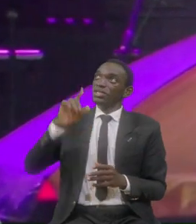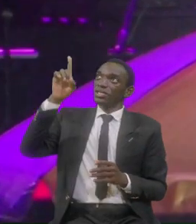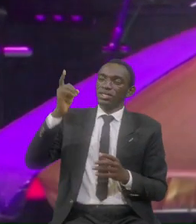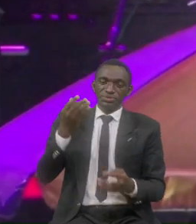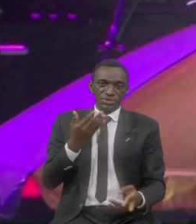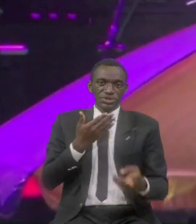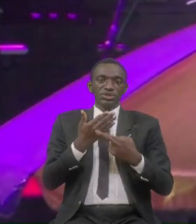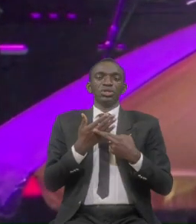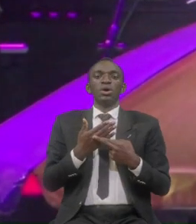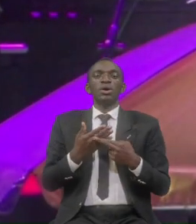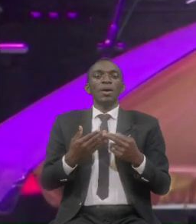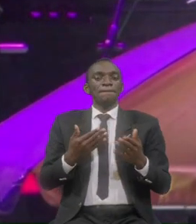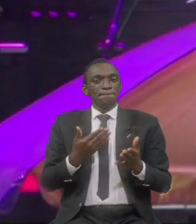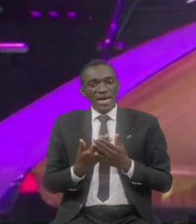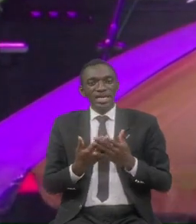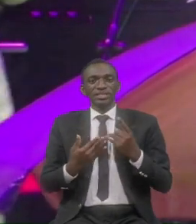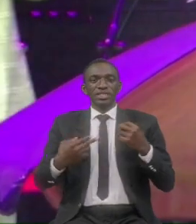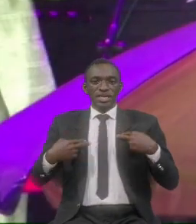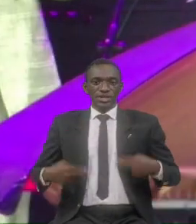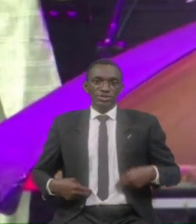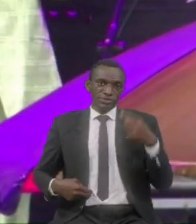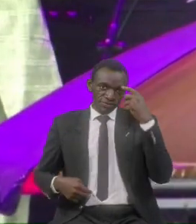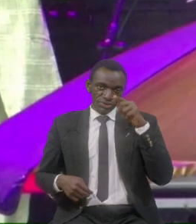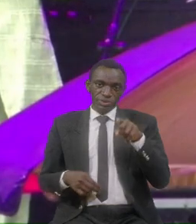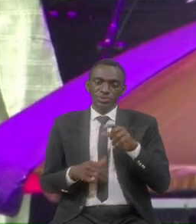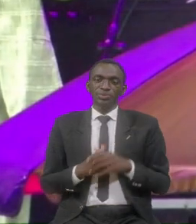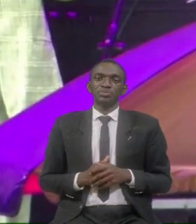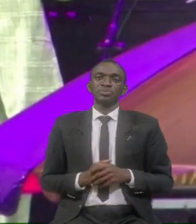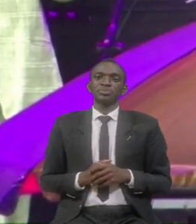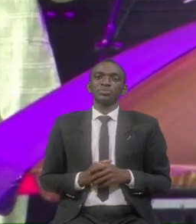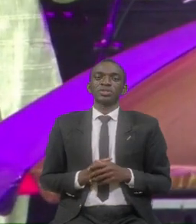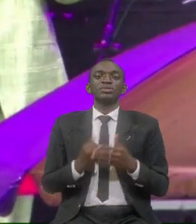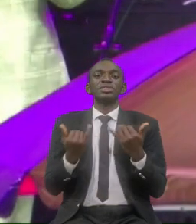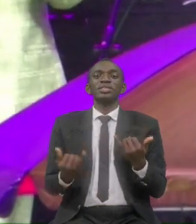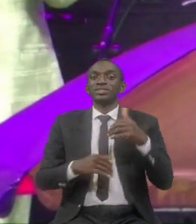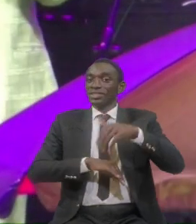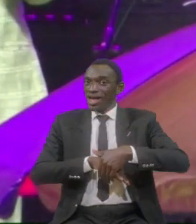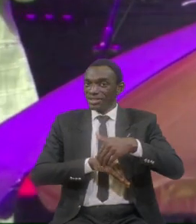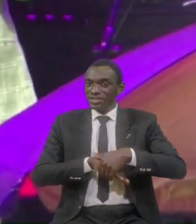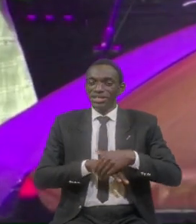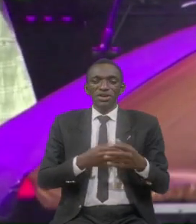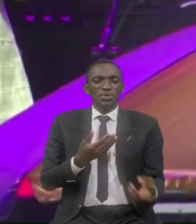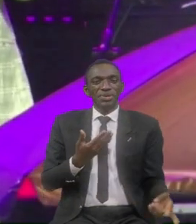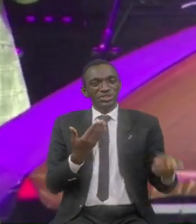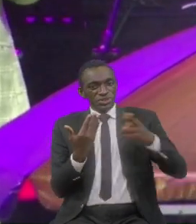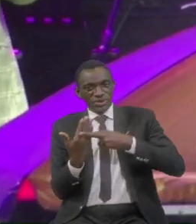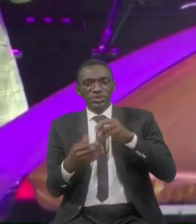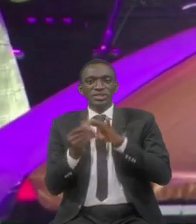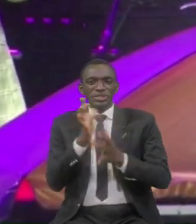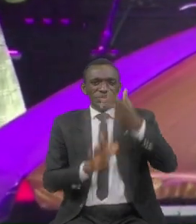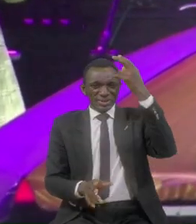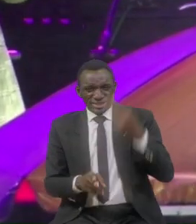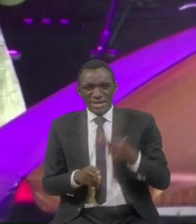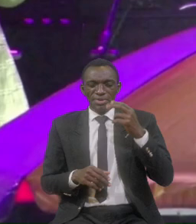restored unto you. Mubalik ang may panglawas diha sa imo. And tonight, restoration. Ang pagpasiguli, pagbalik. You